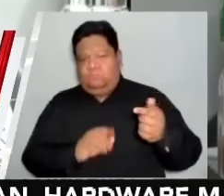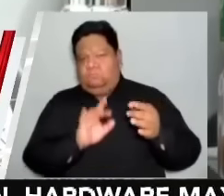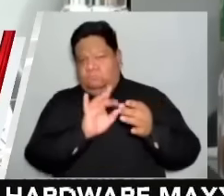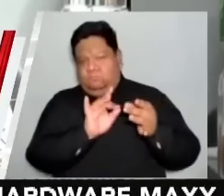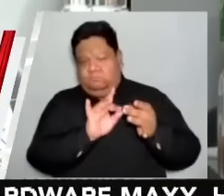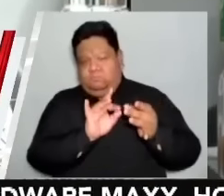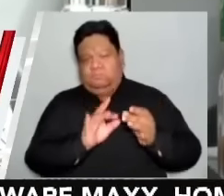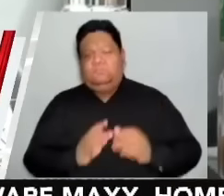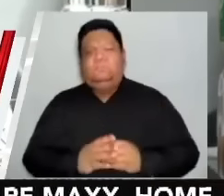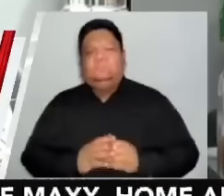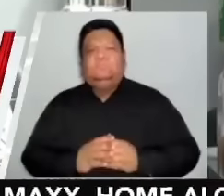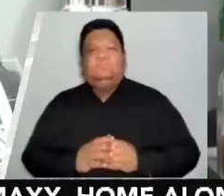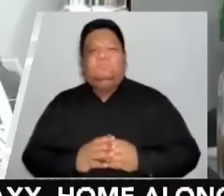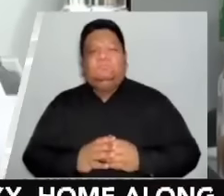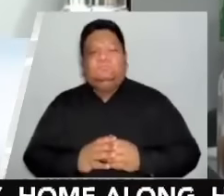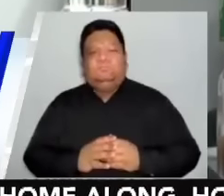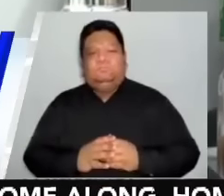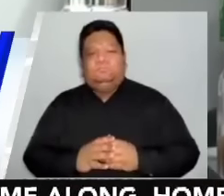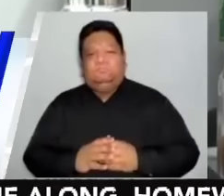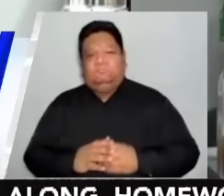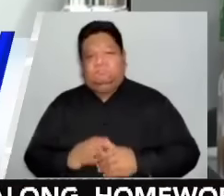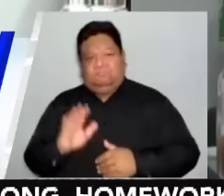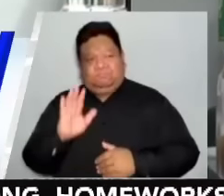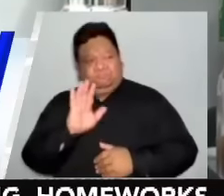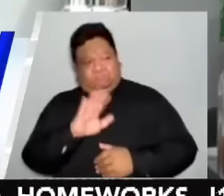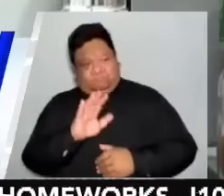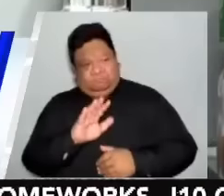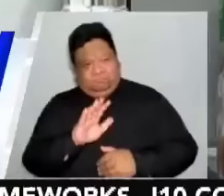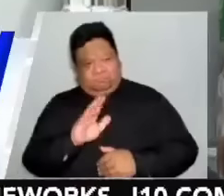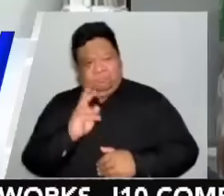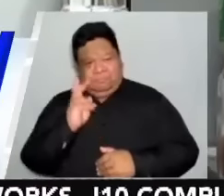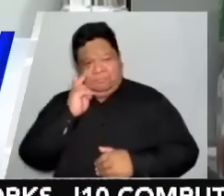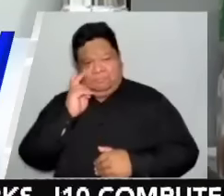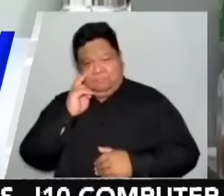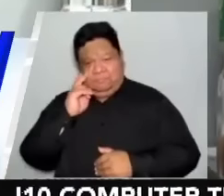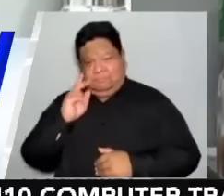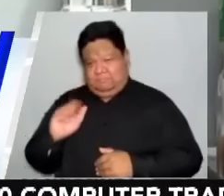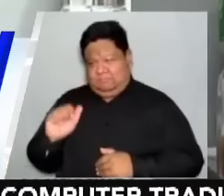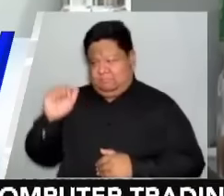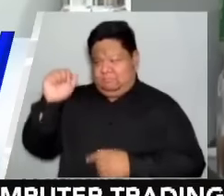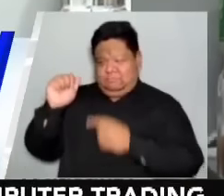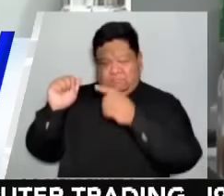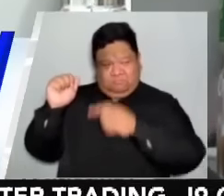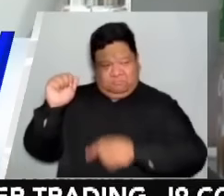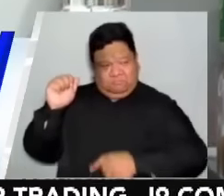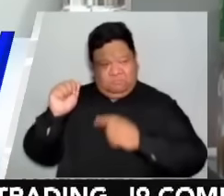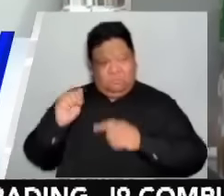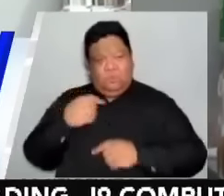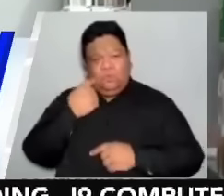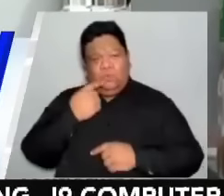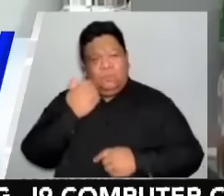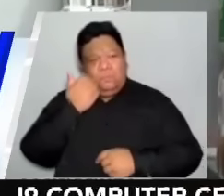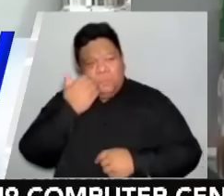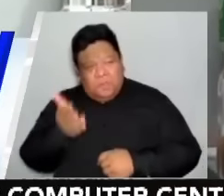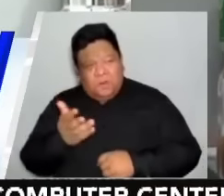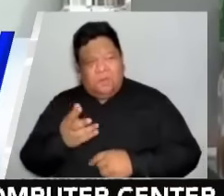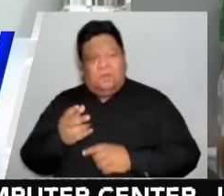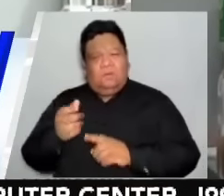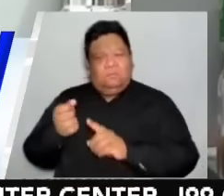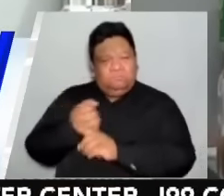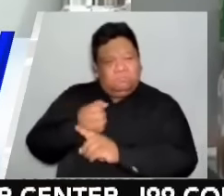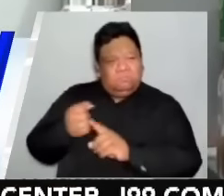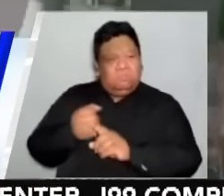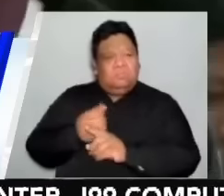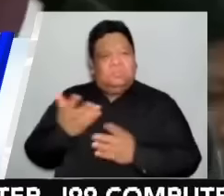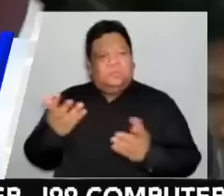na nakuha sa doon sa porak at sa banban Ito naman yung mga namatay they are 66